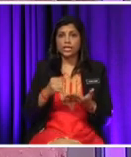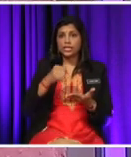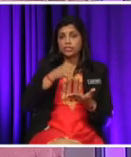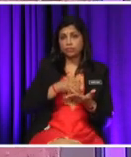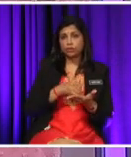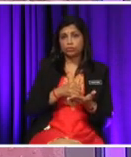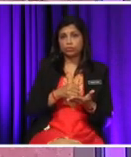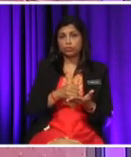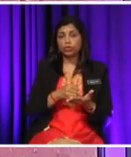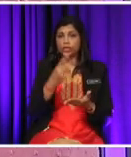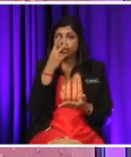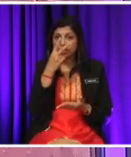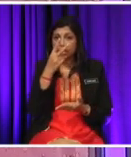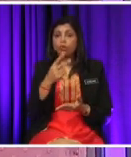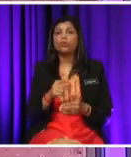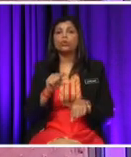oke